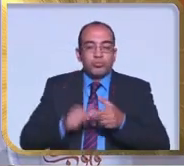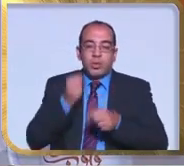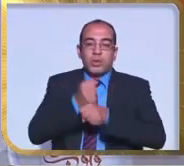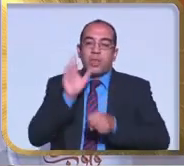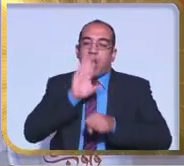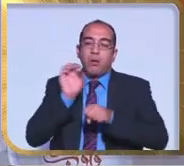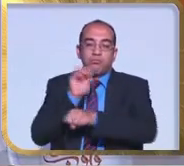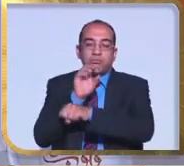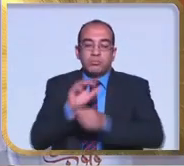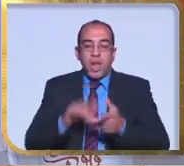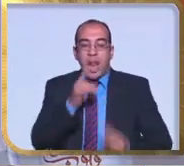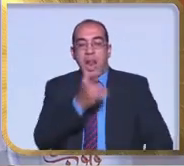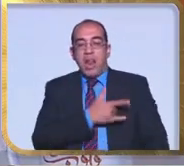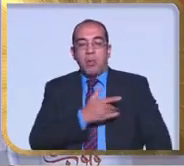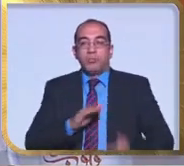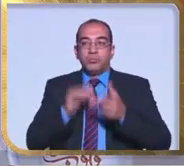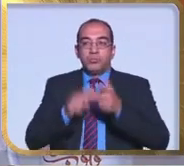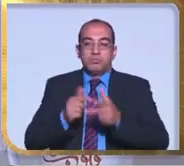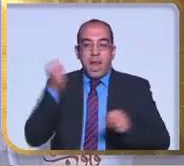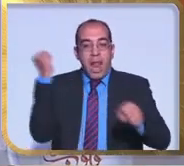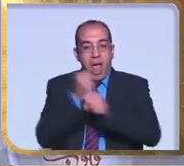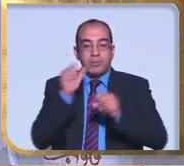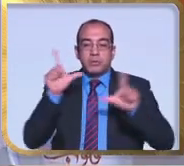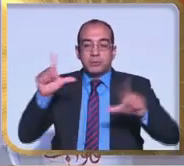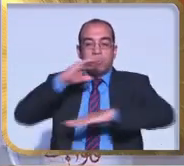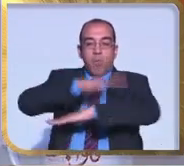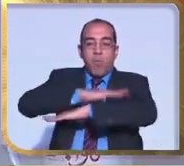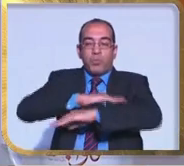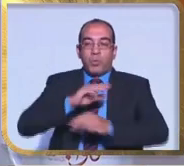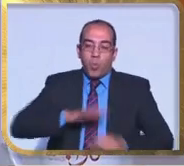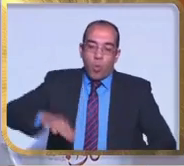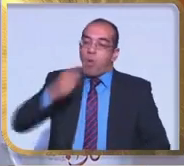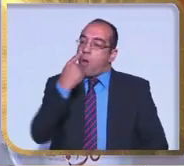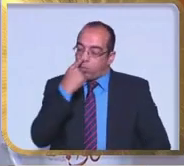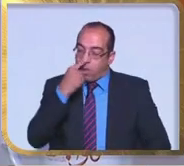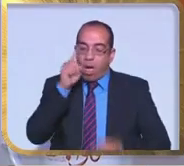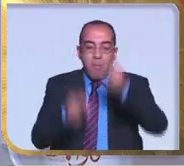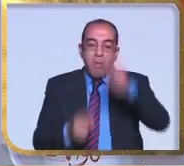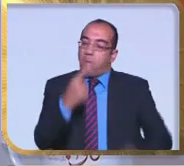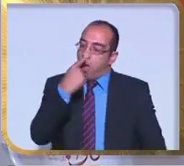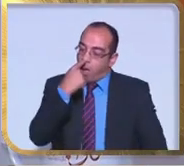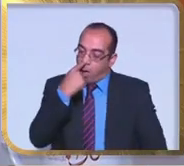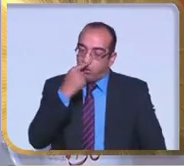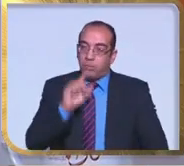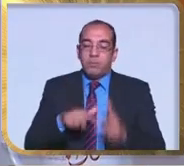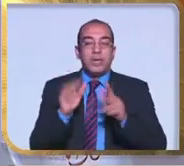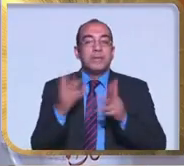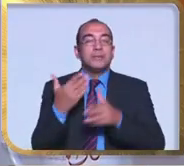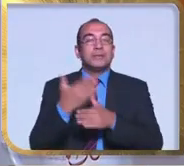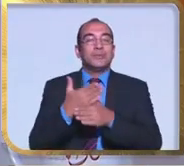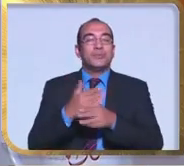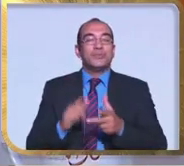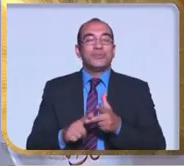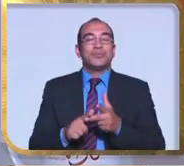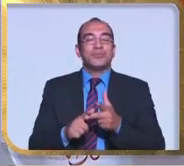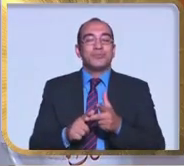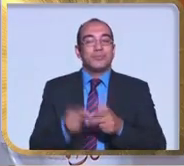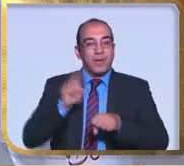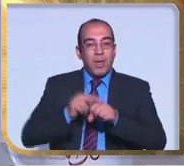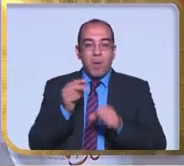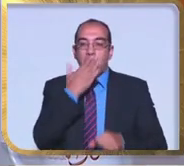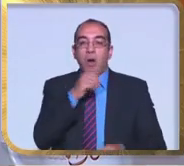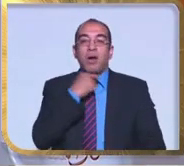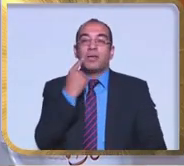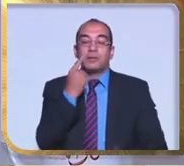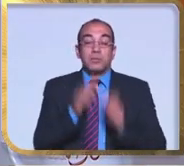الذي وقر في قلبه بالعمل الصالح اللي كله طاعة للأوامر الربانية. لذا جاء